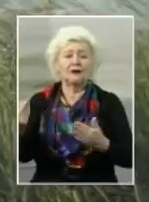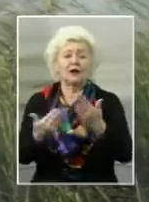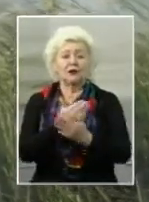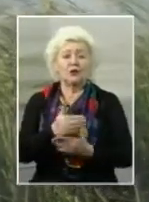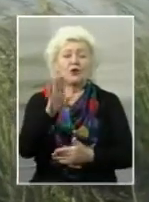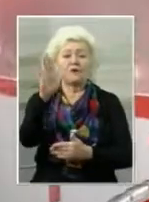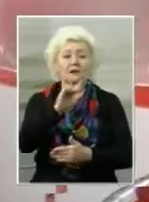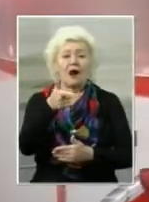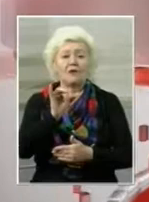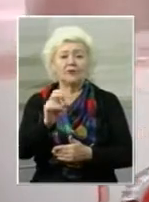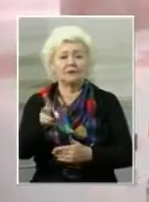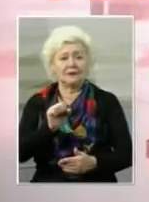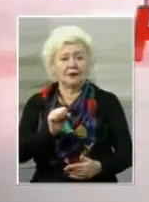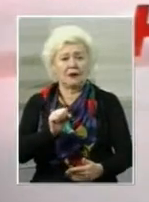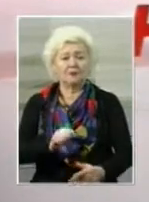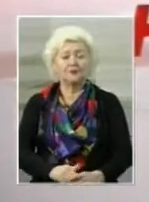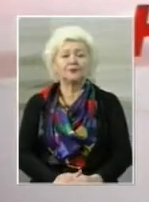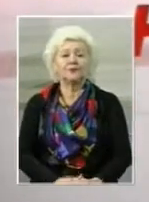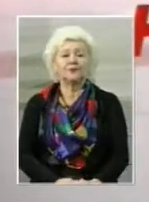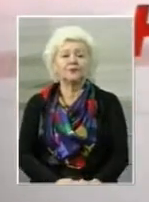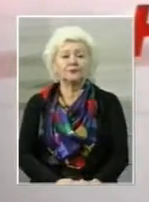Віктора Гавриленка.